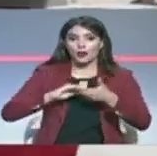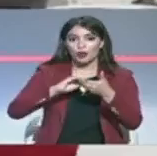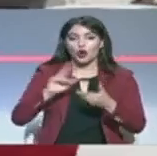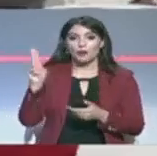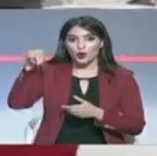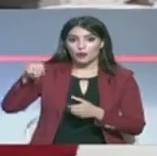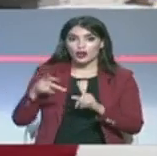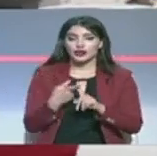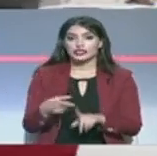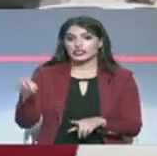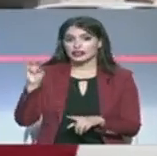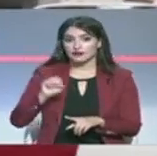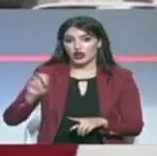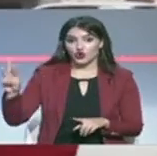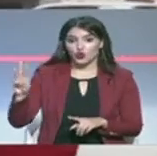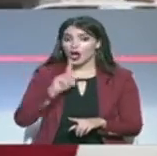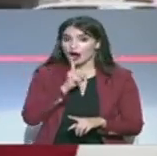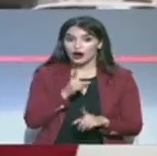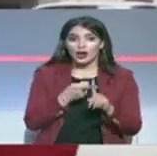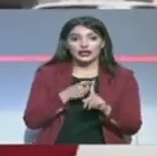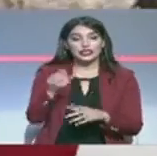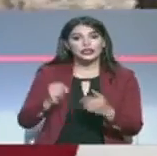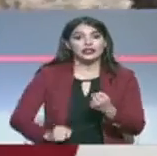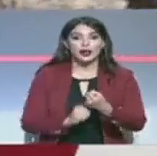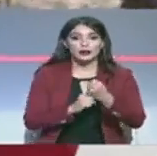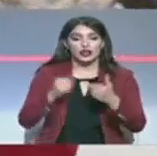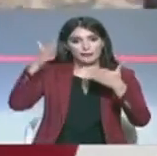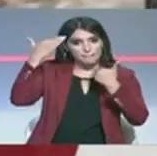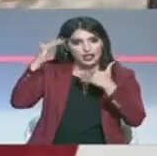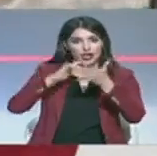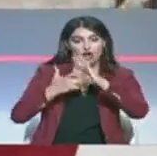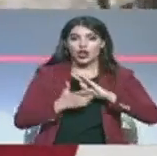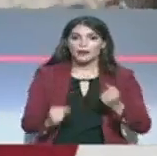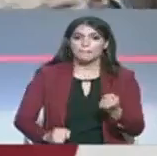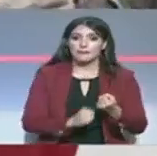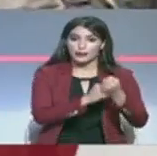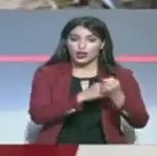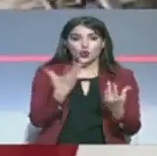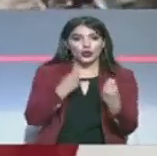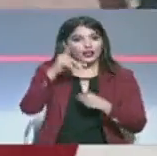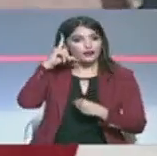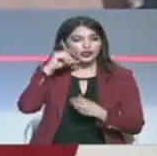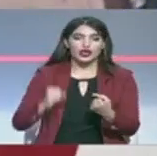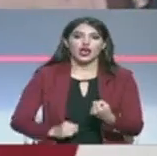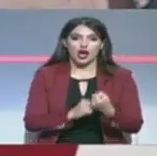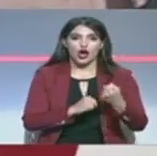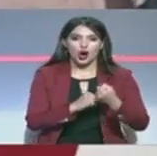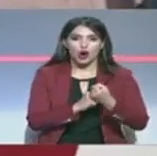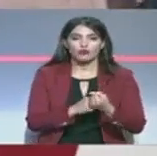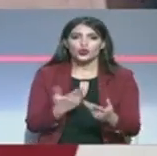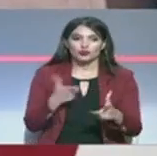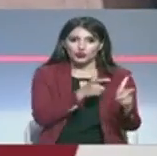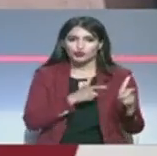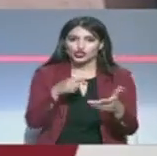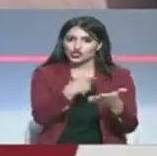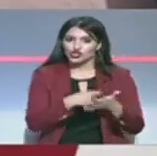ستيفاني ويليامز التي قالت أن الداعمين الأجانب لطرفي الحرب في هذا البلد يساعدونهم على تكديس السلاح